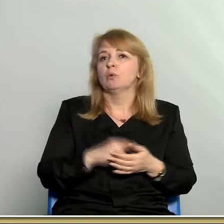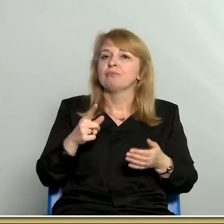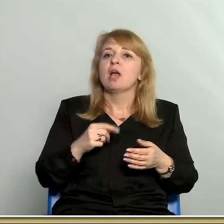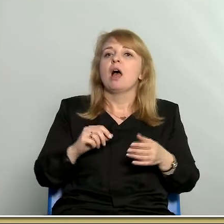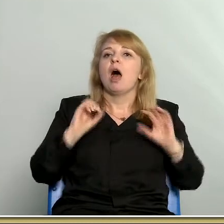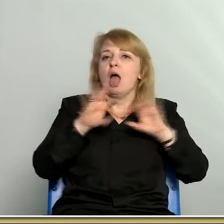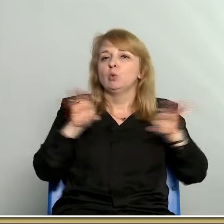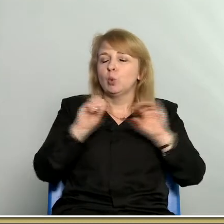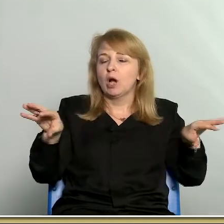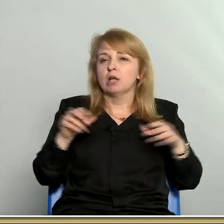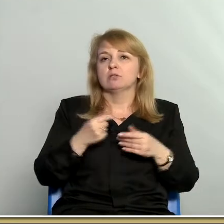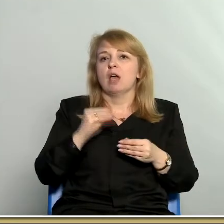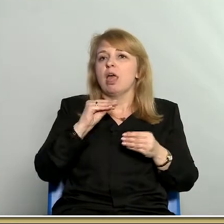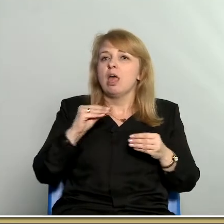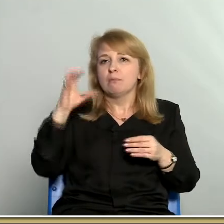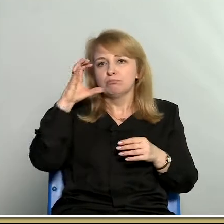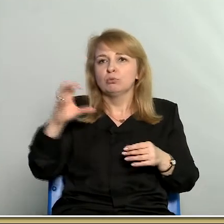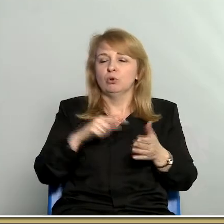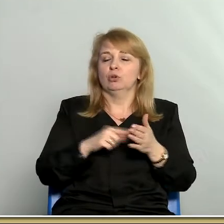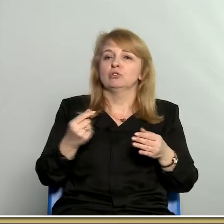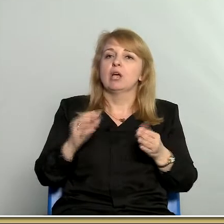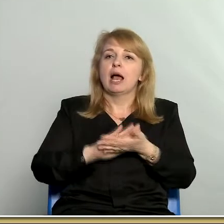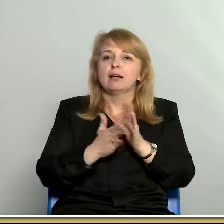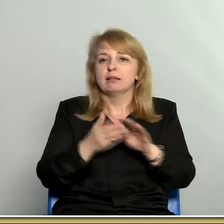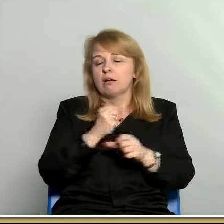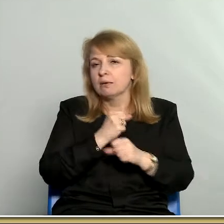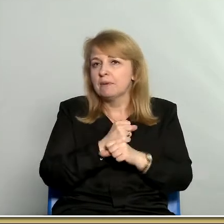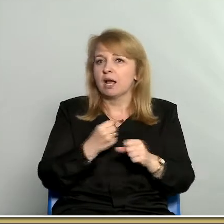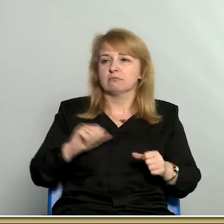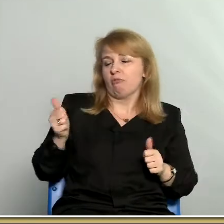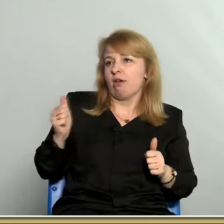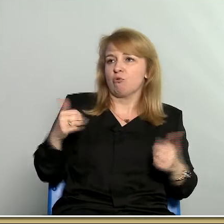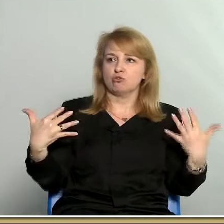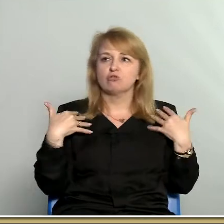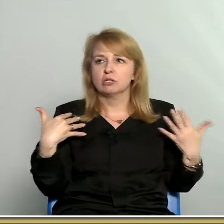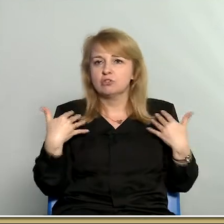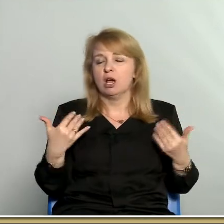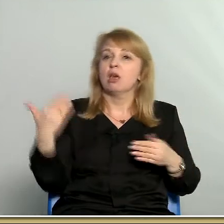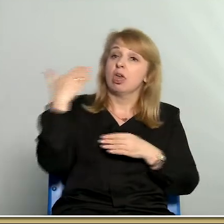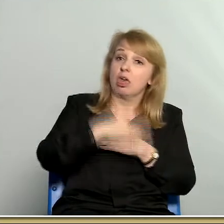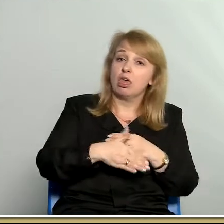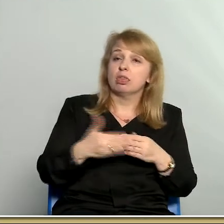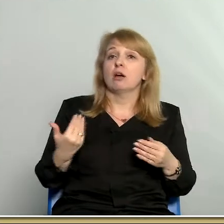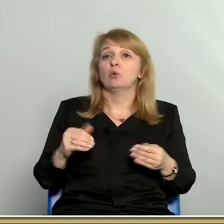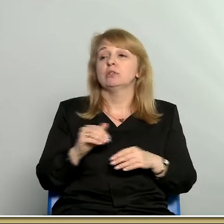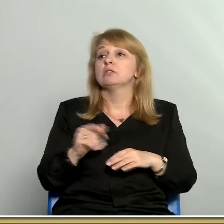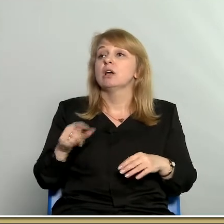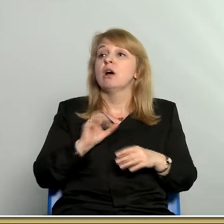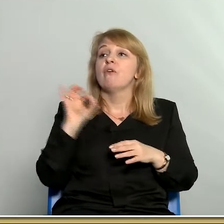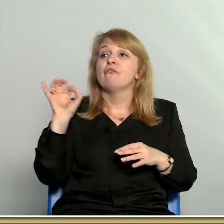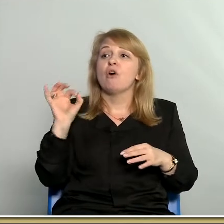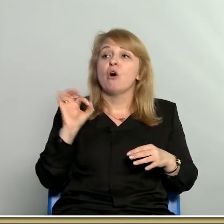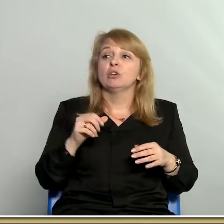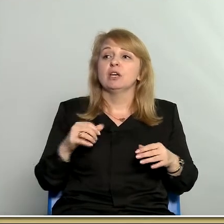edukacja, e-potencjał, rynek pracy, jakość życia i na końcu przyjasność dla środowiska,